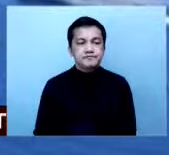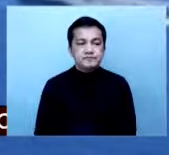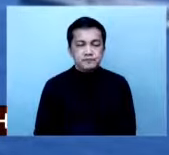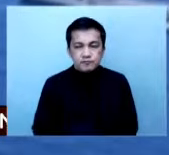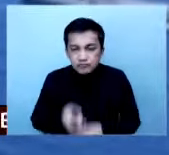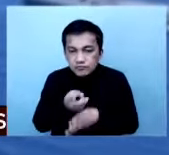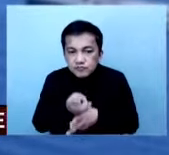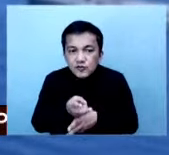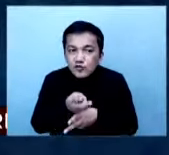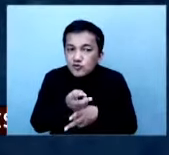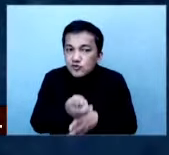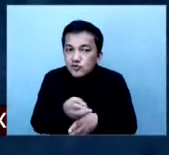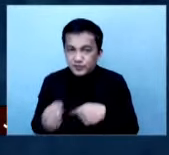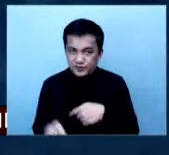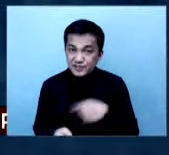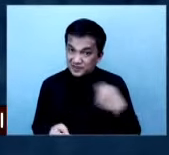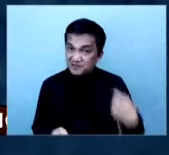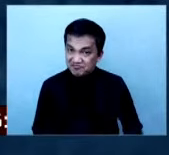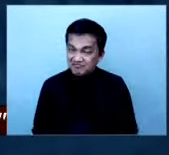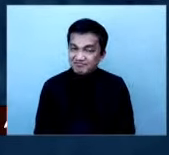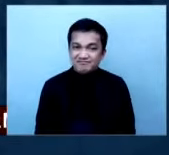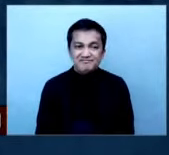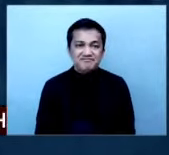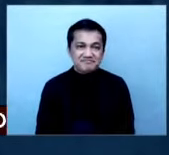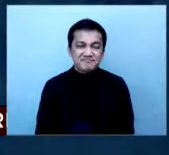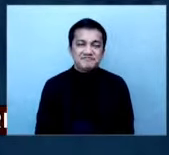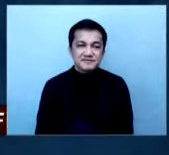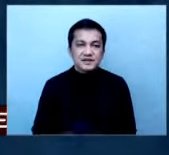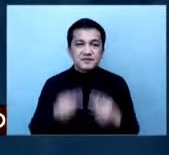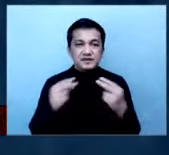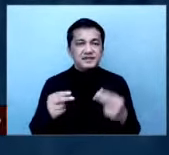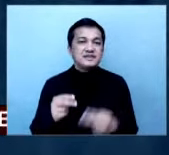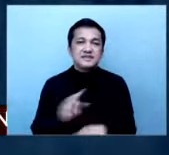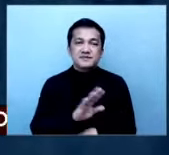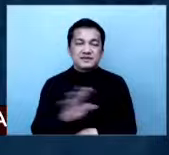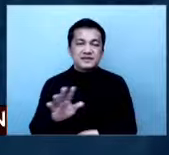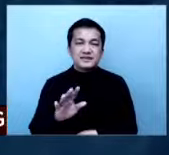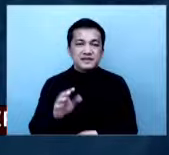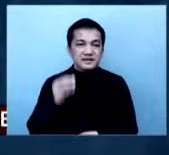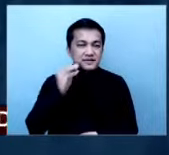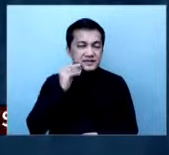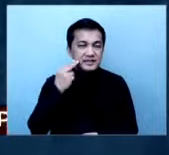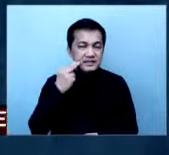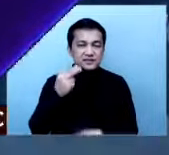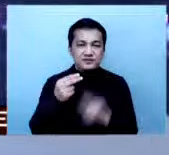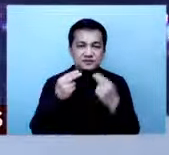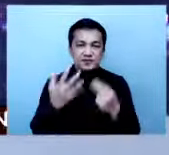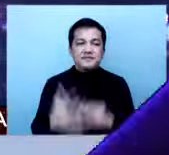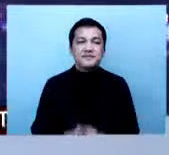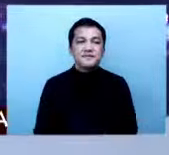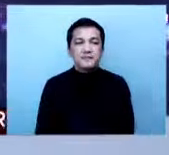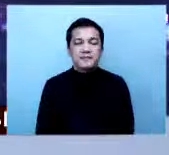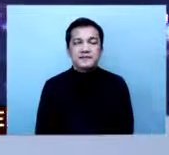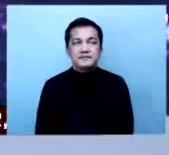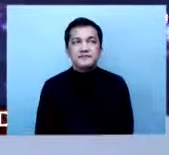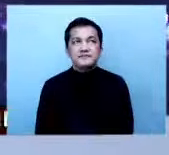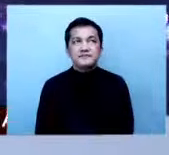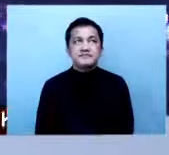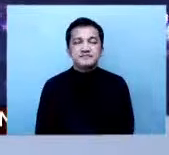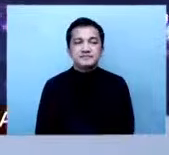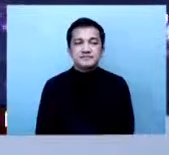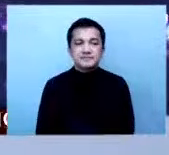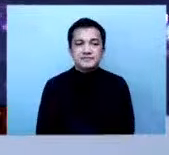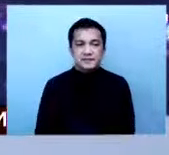naman ng China nagbabalita mula sa frontline Maricel Halili news 5 Sinu ng mga